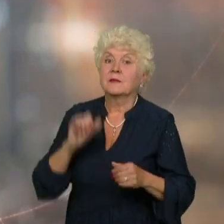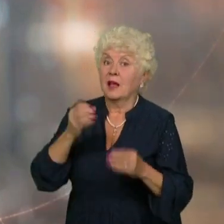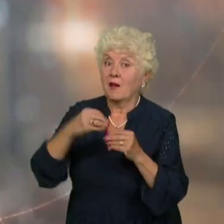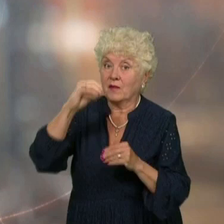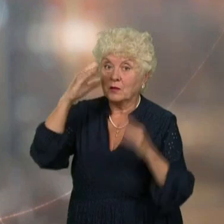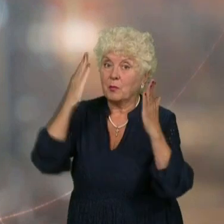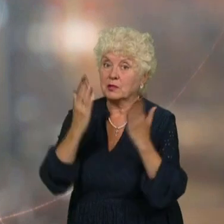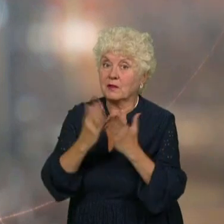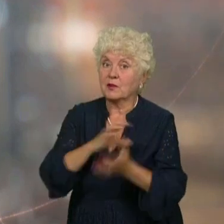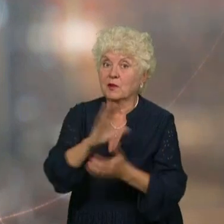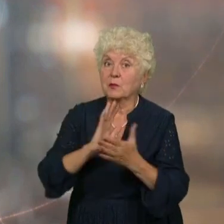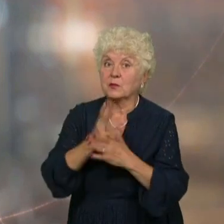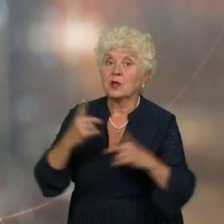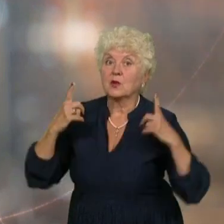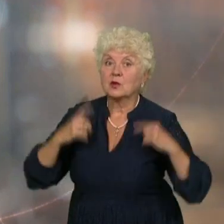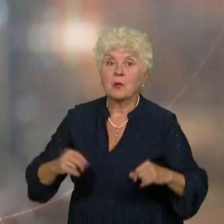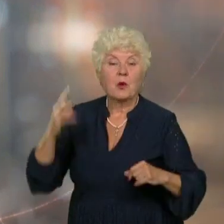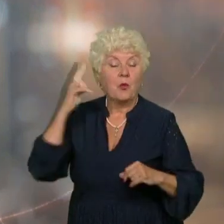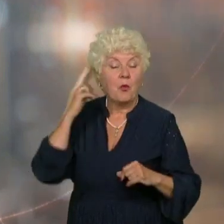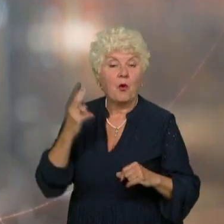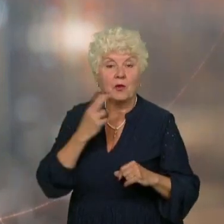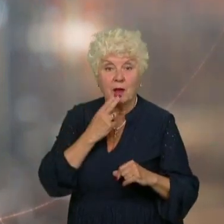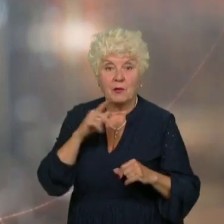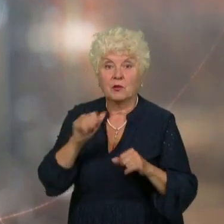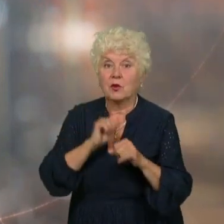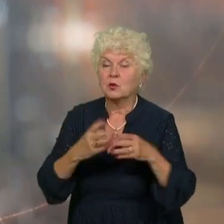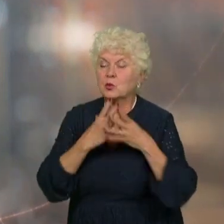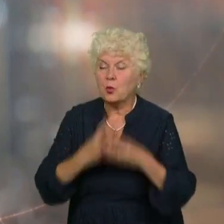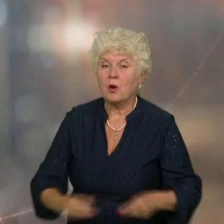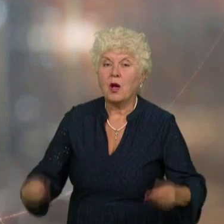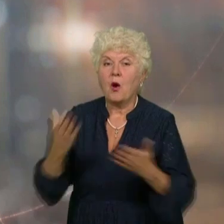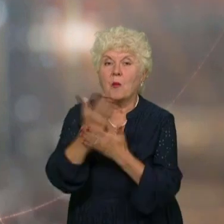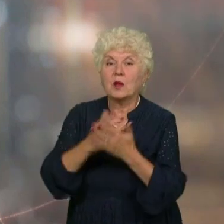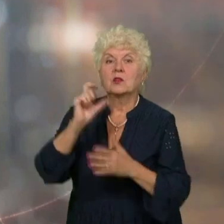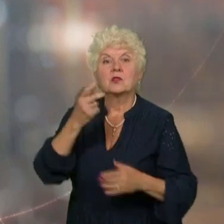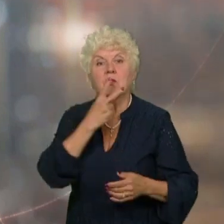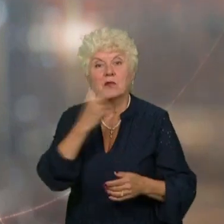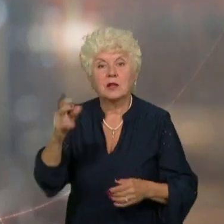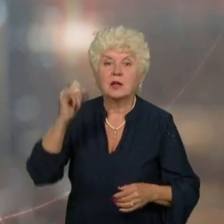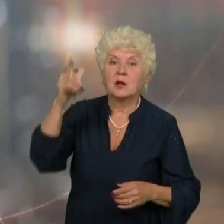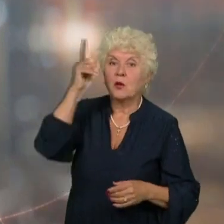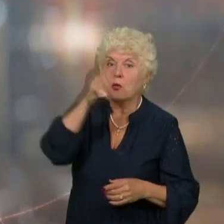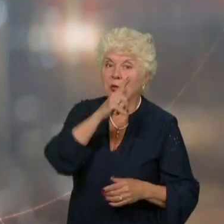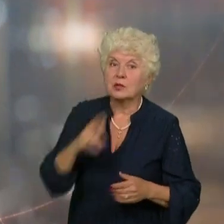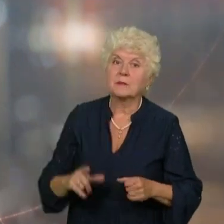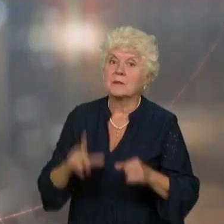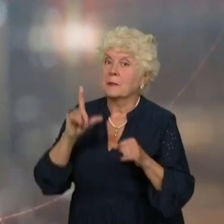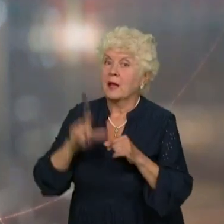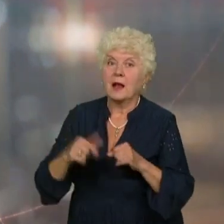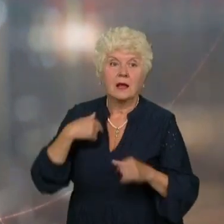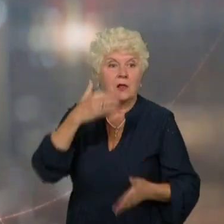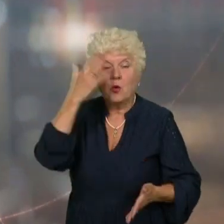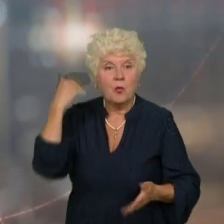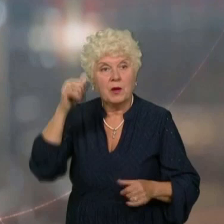poznawanie świata przez osobę głuchonieme obrazy coś widać jakichś ludzi ale nie umiem